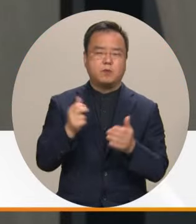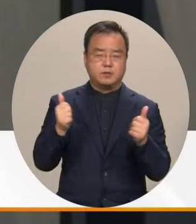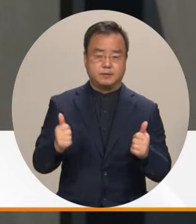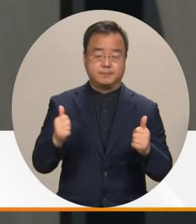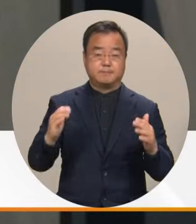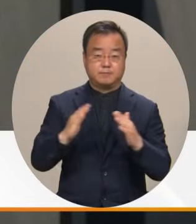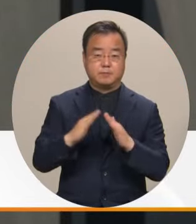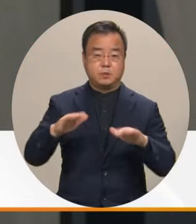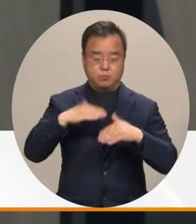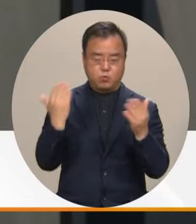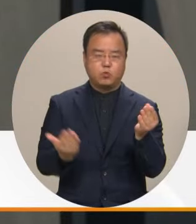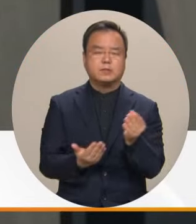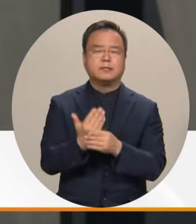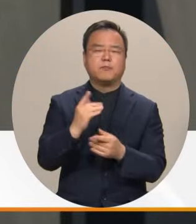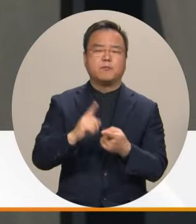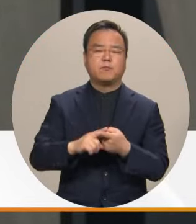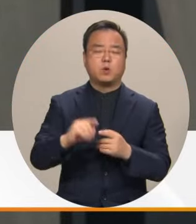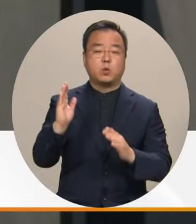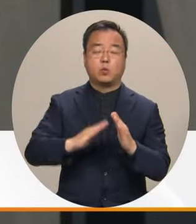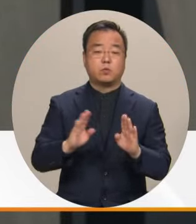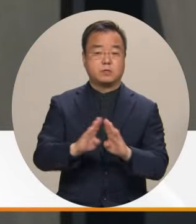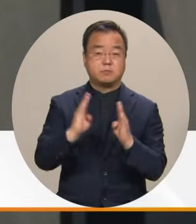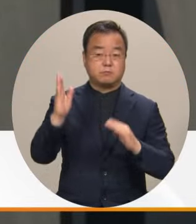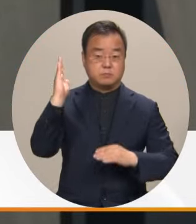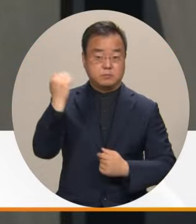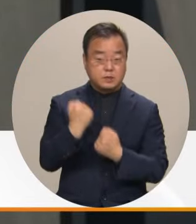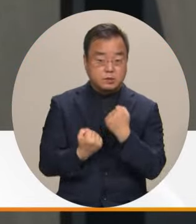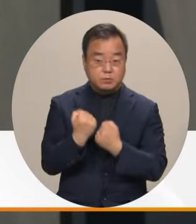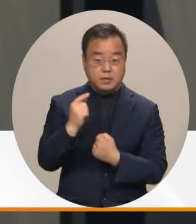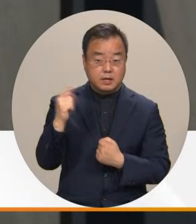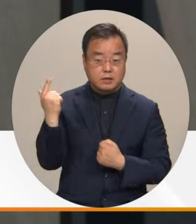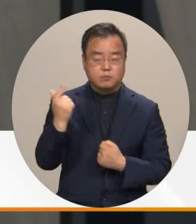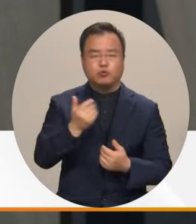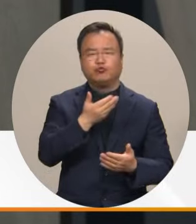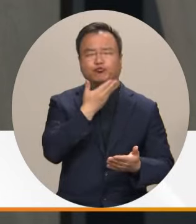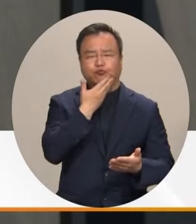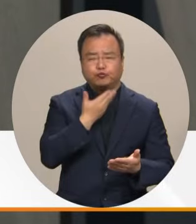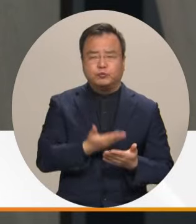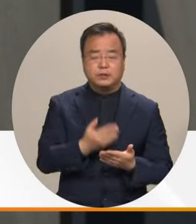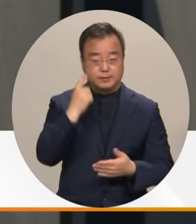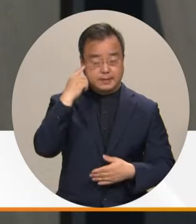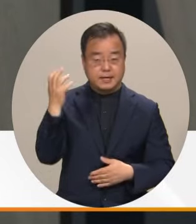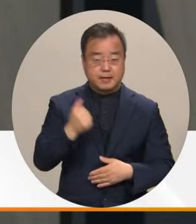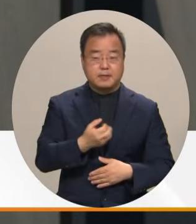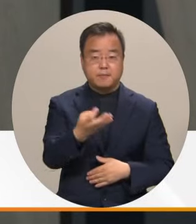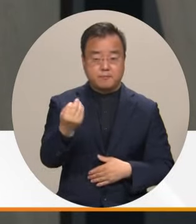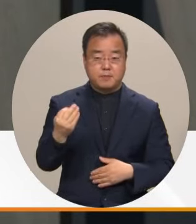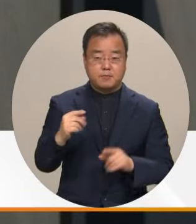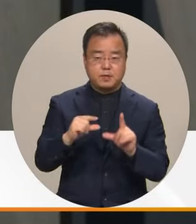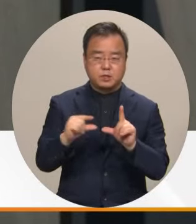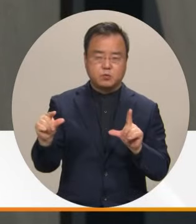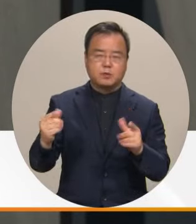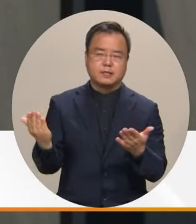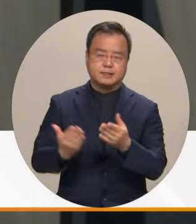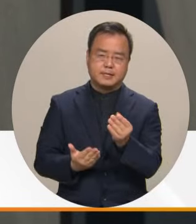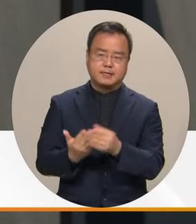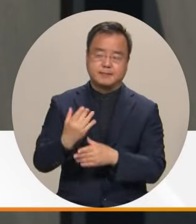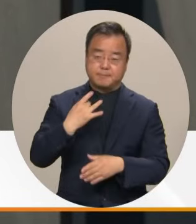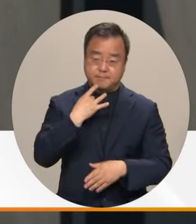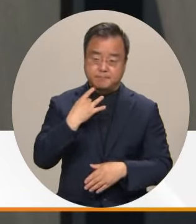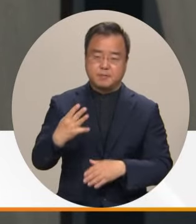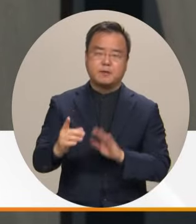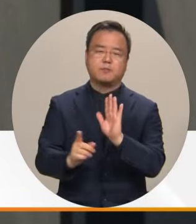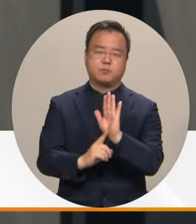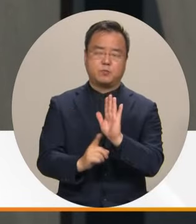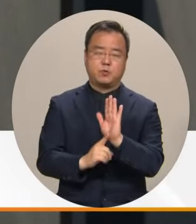는 모든사건에대해공개심리를진행하지는않습니다. 공개청문회는특히중요하다고 판단되는소수의사안에대해서만개최됩니다 .우리는